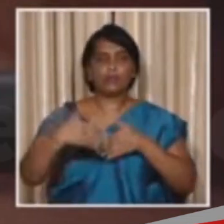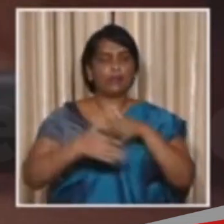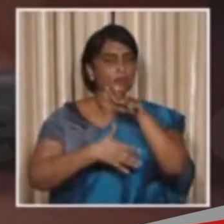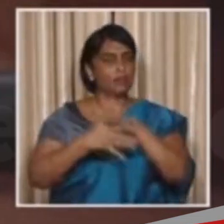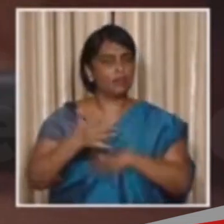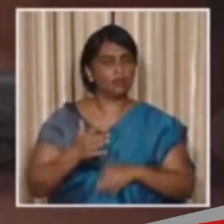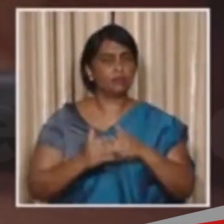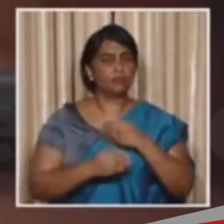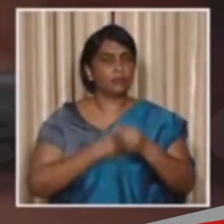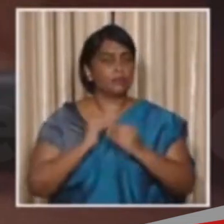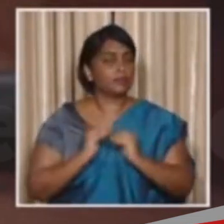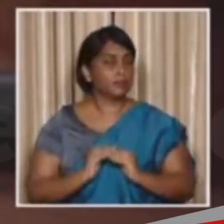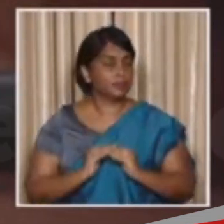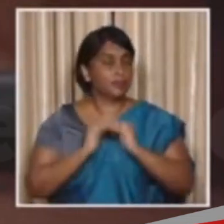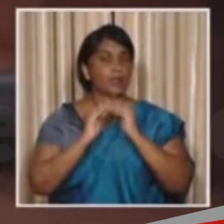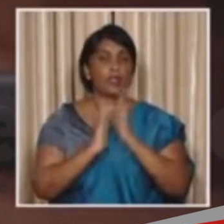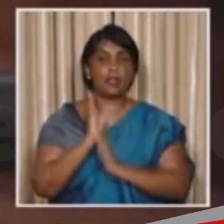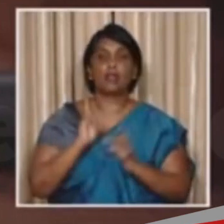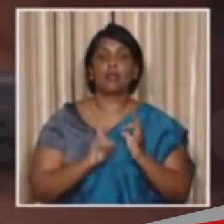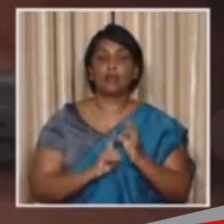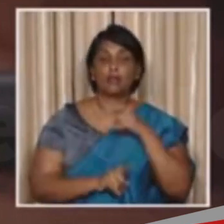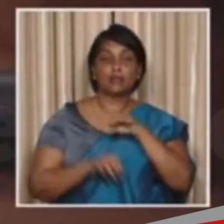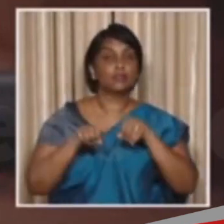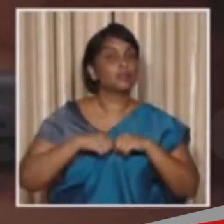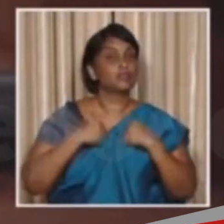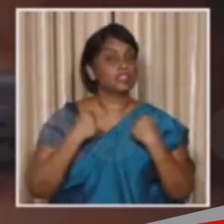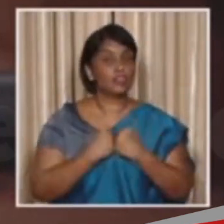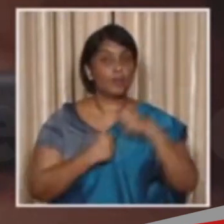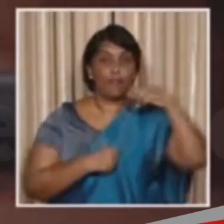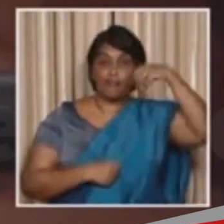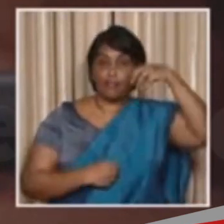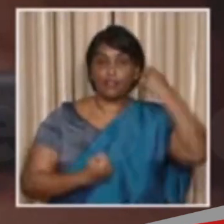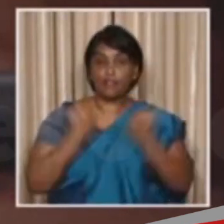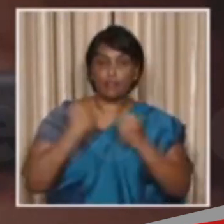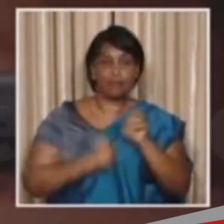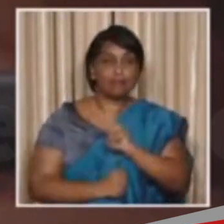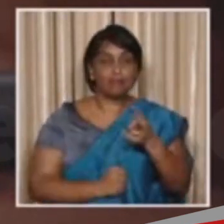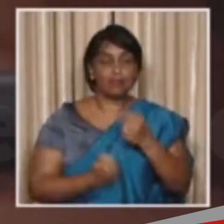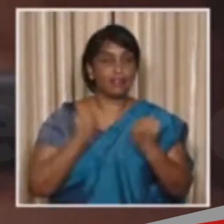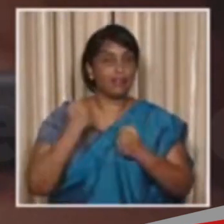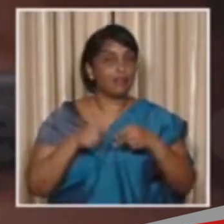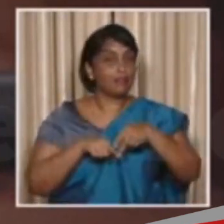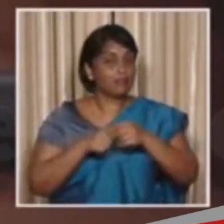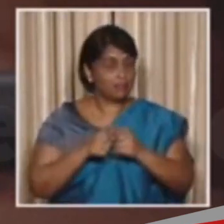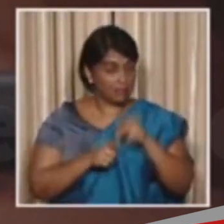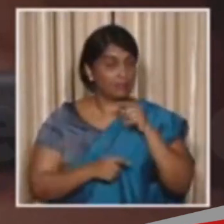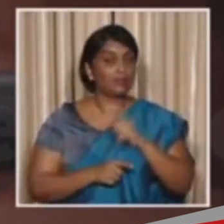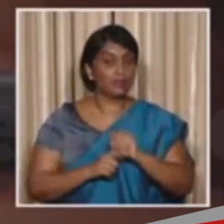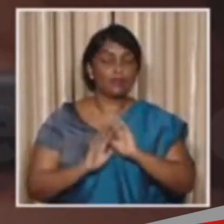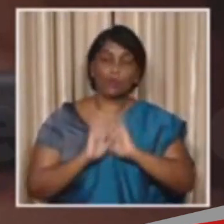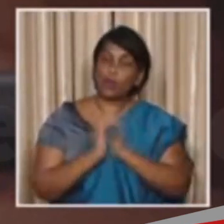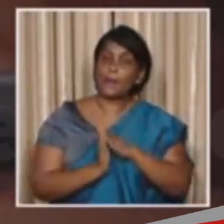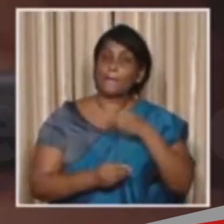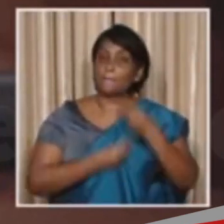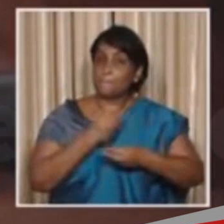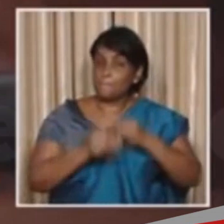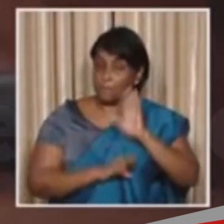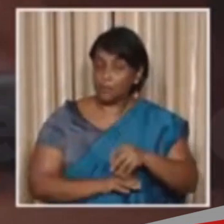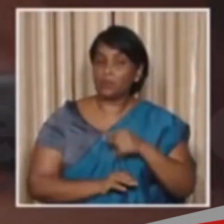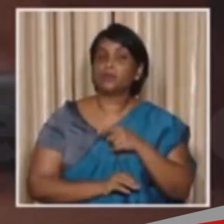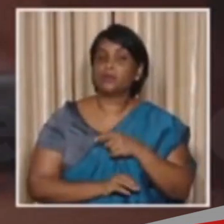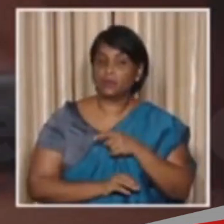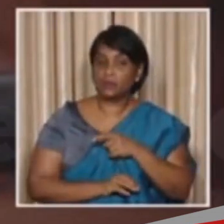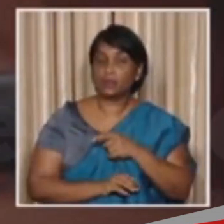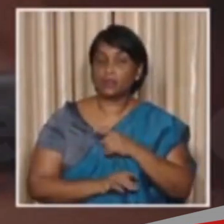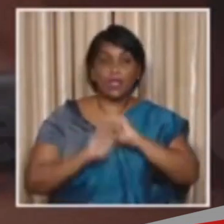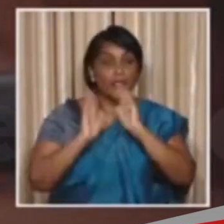ආයෝජන ප්‍රවර්ධන අමාත්‍යවරයා මෙම සමාගමේ විදුලි වාහන හා දෙමුවන් වාහන එකලස් කිරීමට යන සහ නිෂ්පාදනය කිරීමට අදාළ